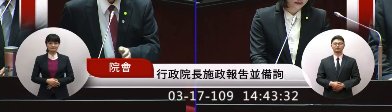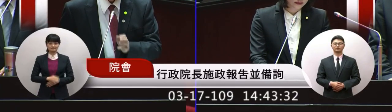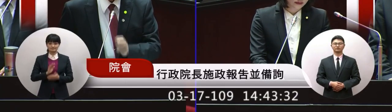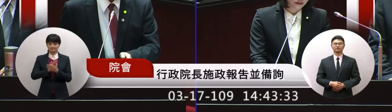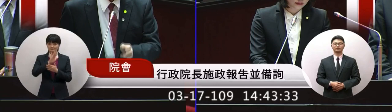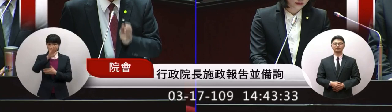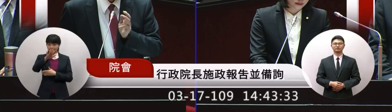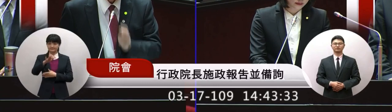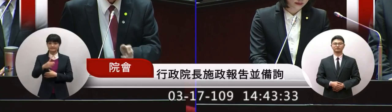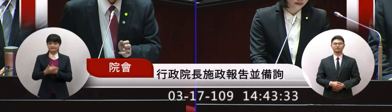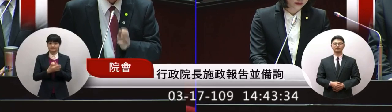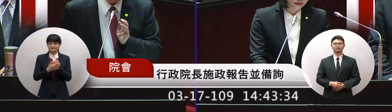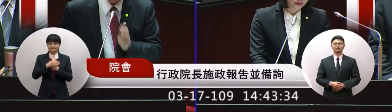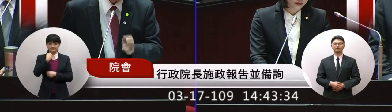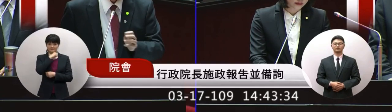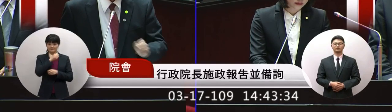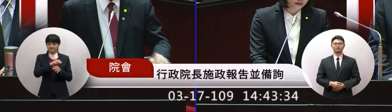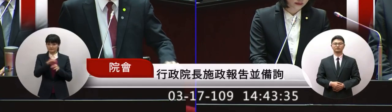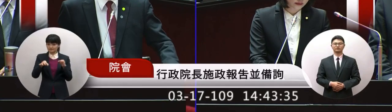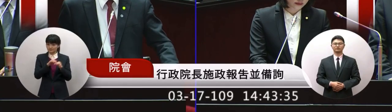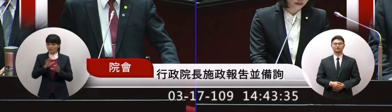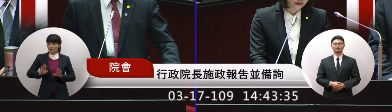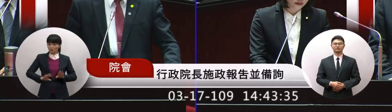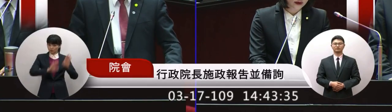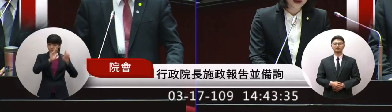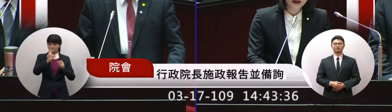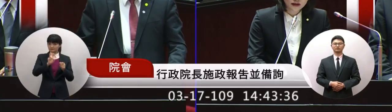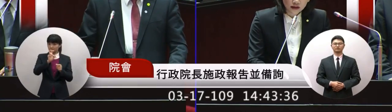整个经济繁荣20年到25年。